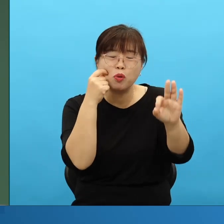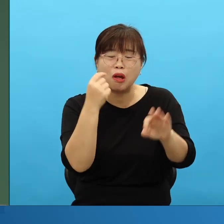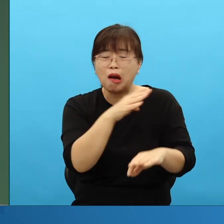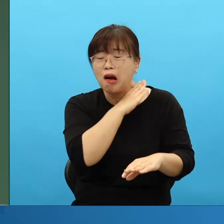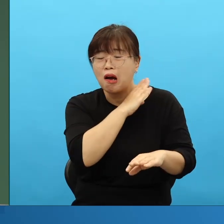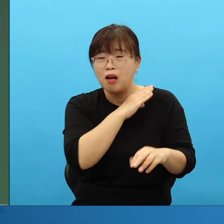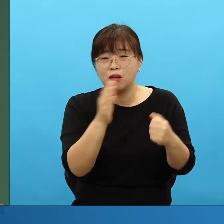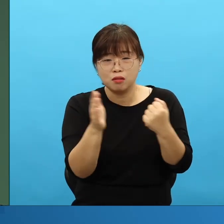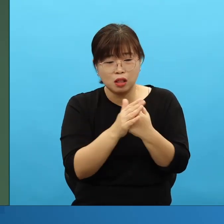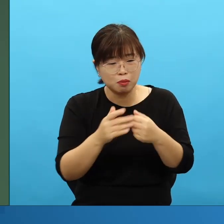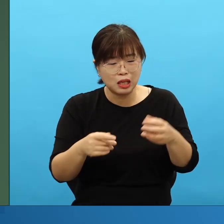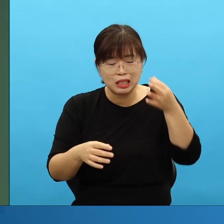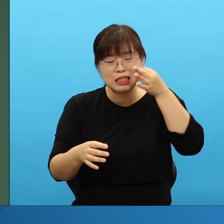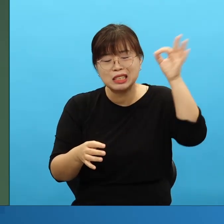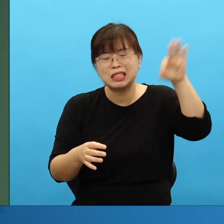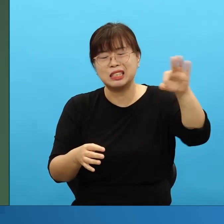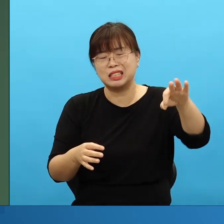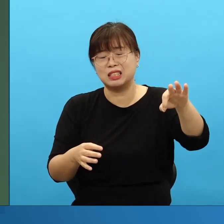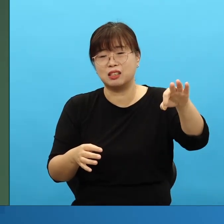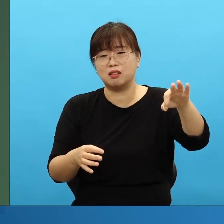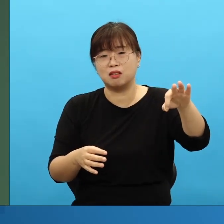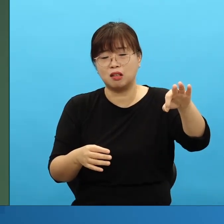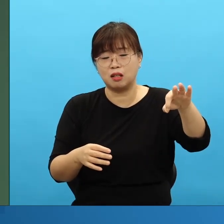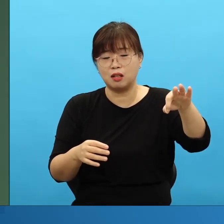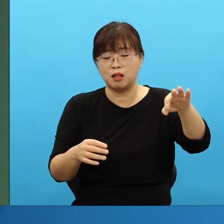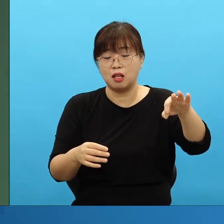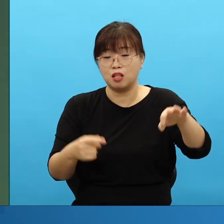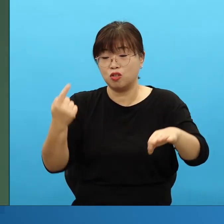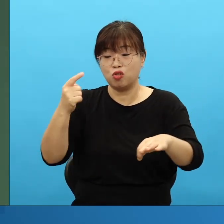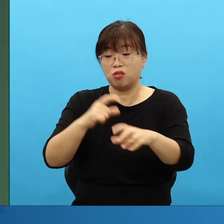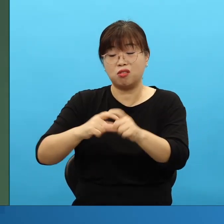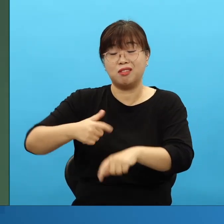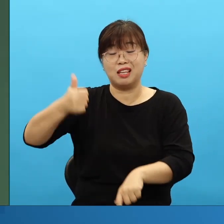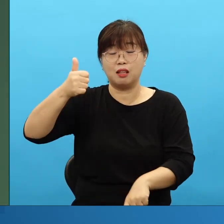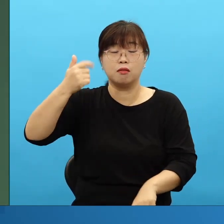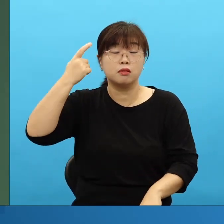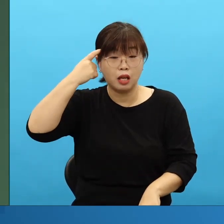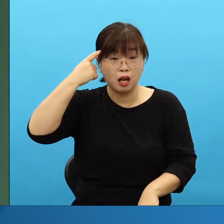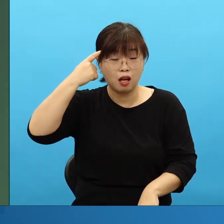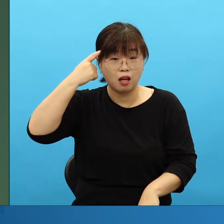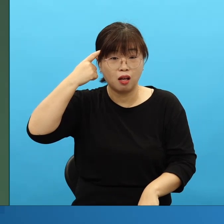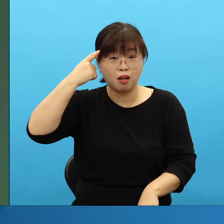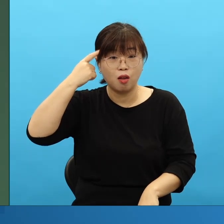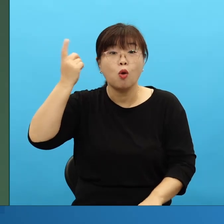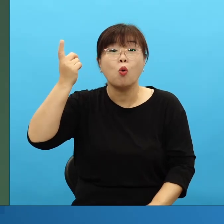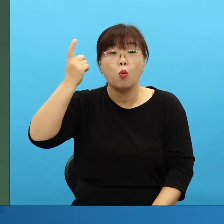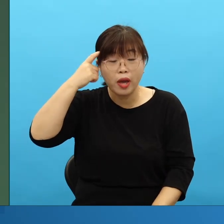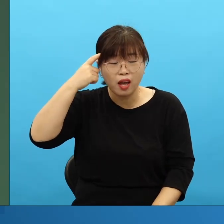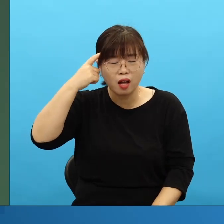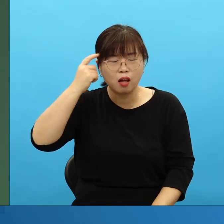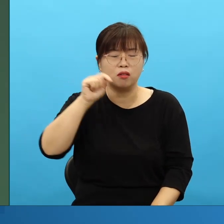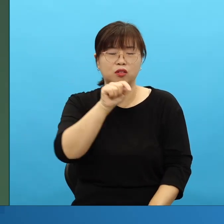사람만 모인 거예요. And it was just a small gathering of people who believed this.